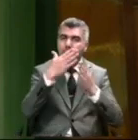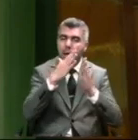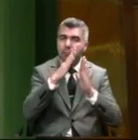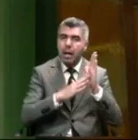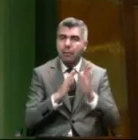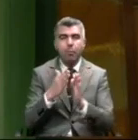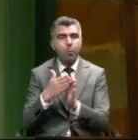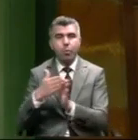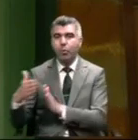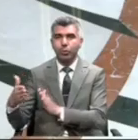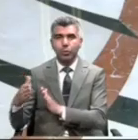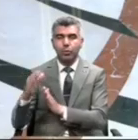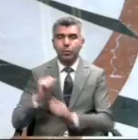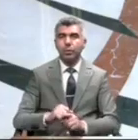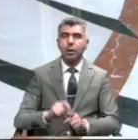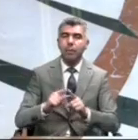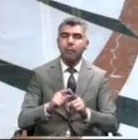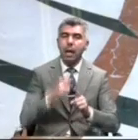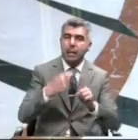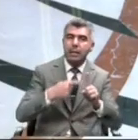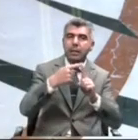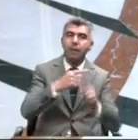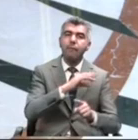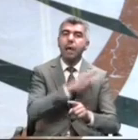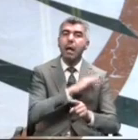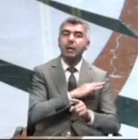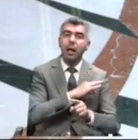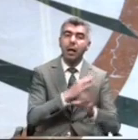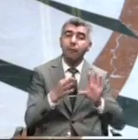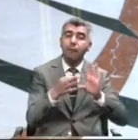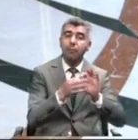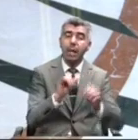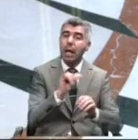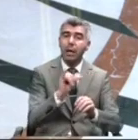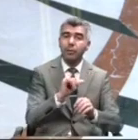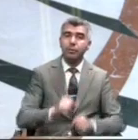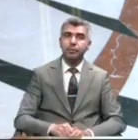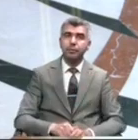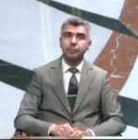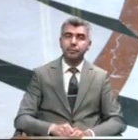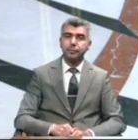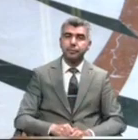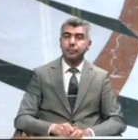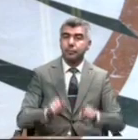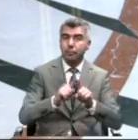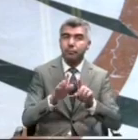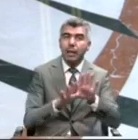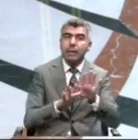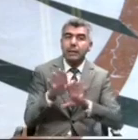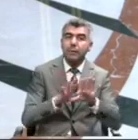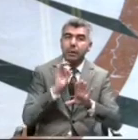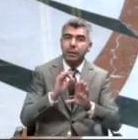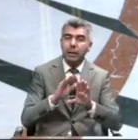علاش بنك المغرب رفع سعر الفائده بنك المغرب رفع سعر الفائده في اطار تدبيري